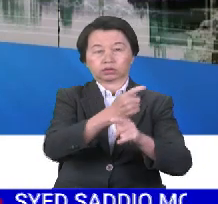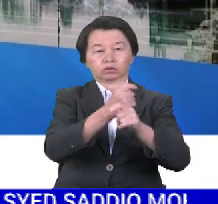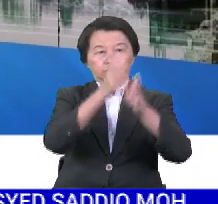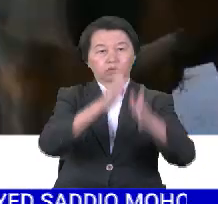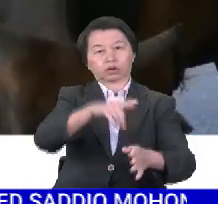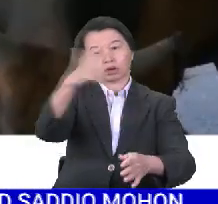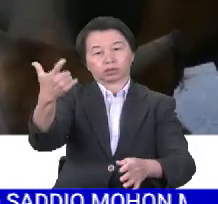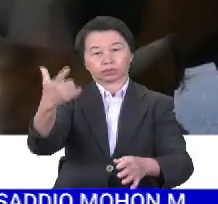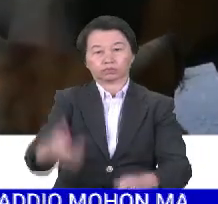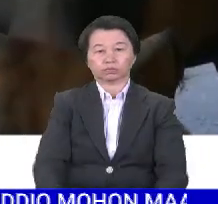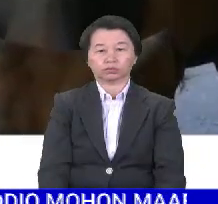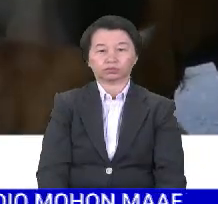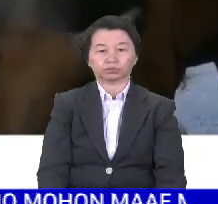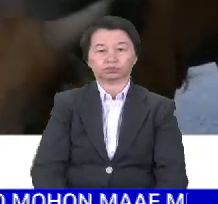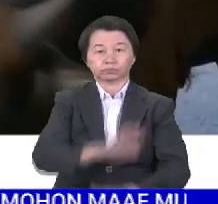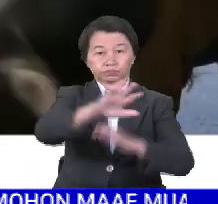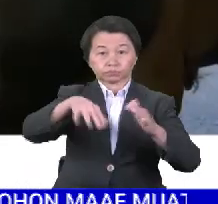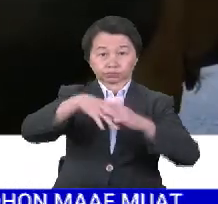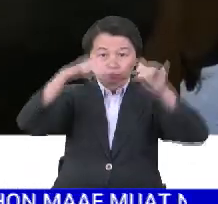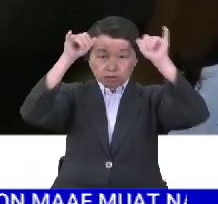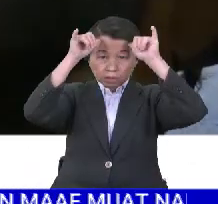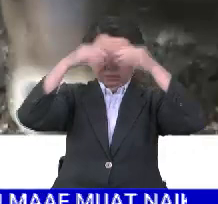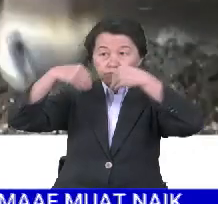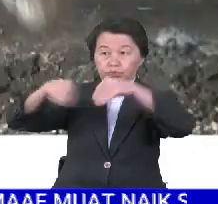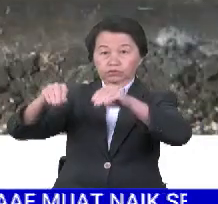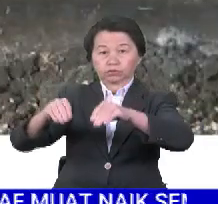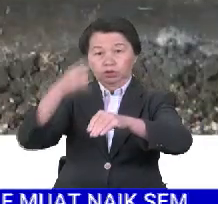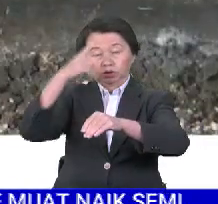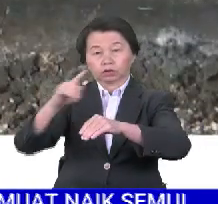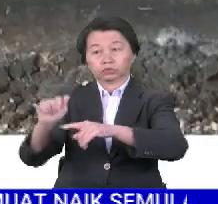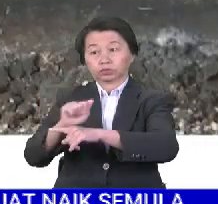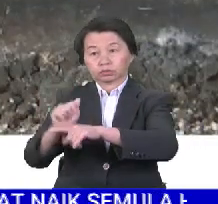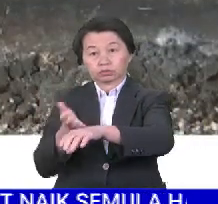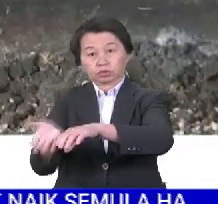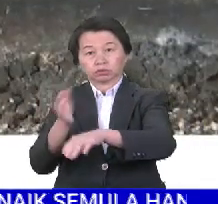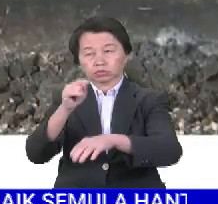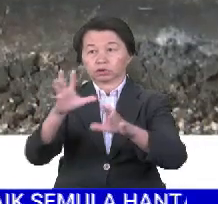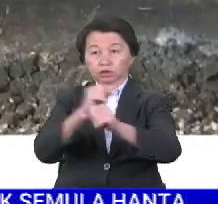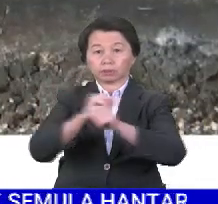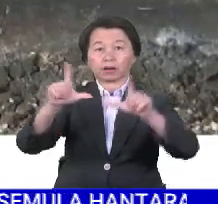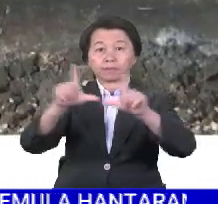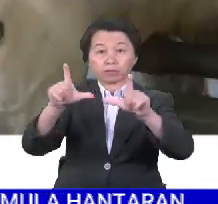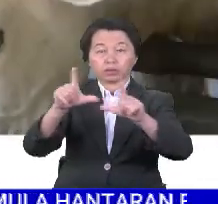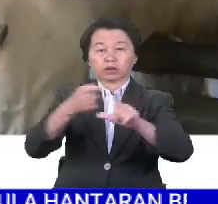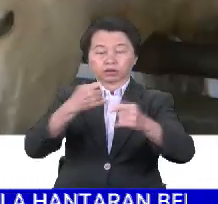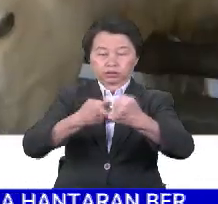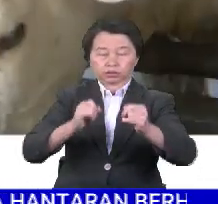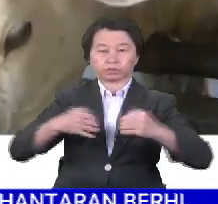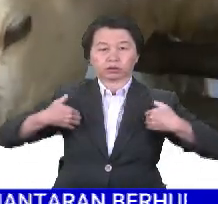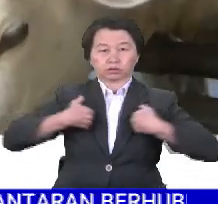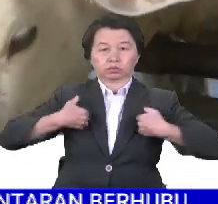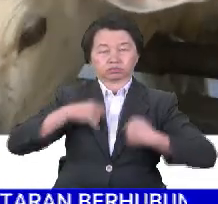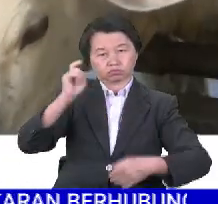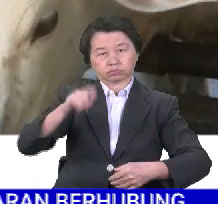lain. Kesemua lembu yang dijual untuk ibadah korban perlu mendapat permin daripada Jabatan Perkhidmatan